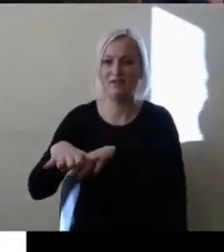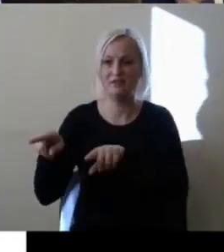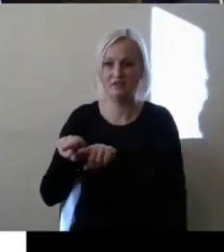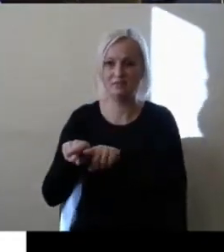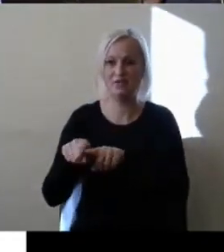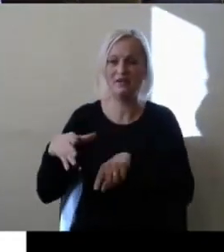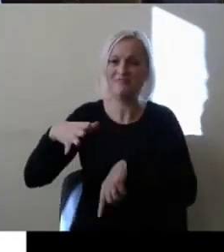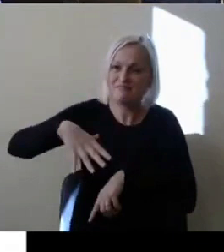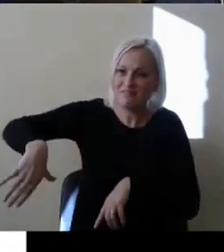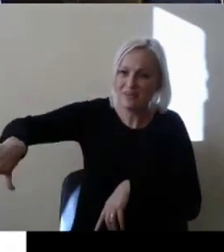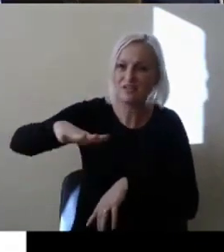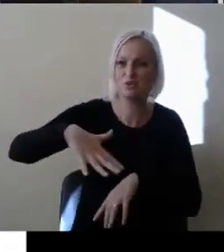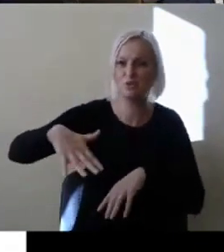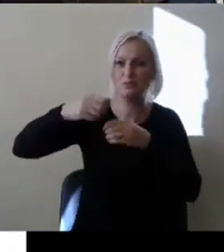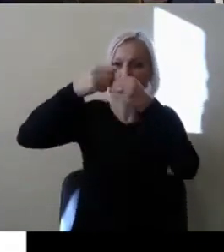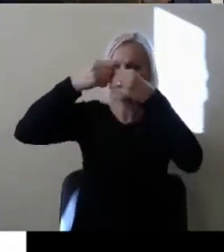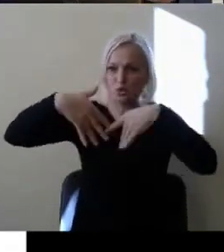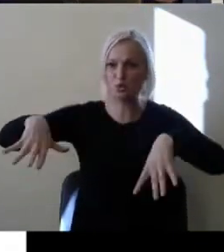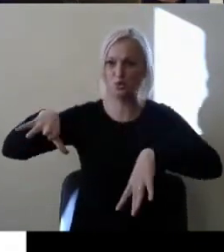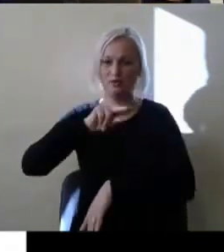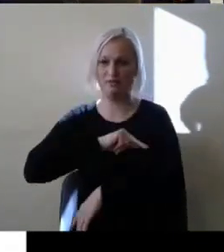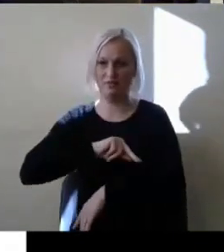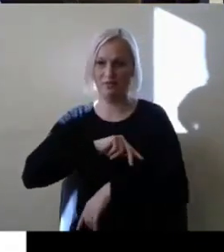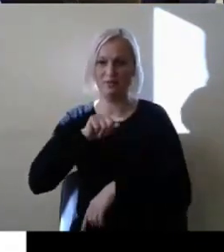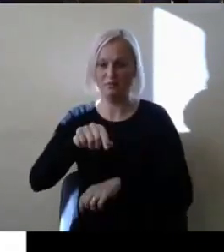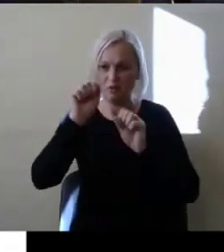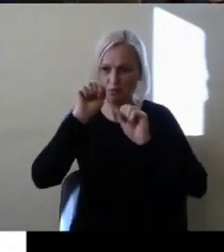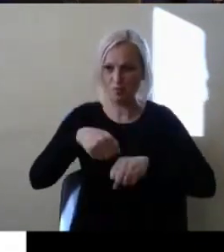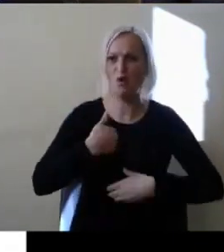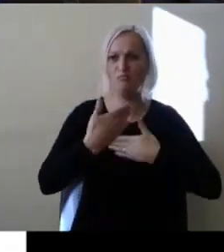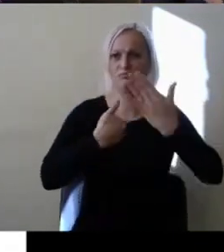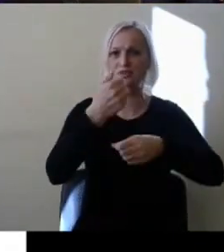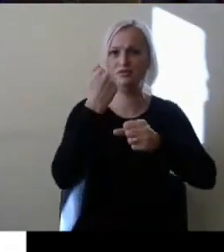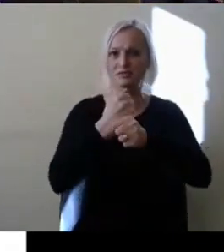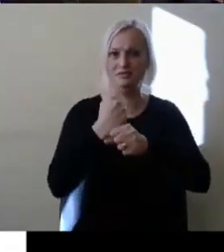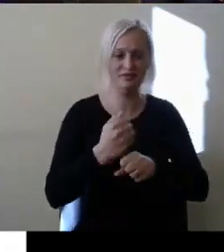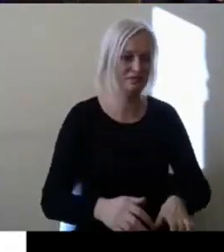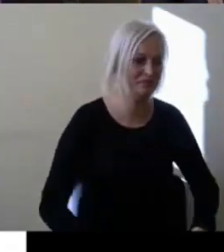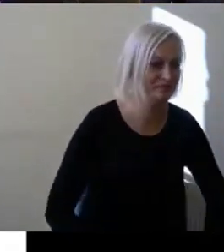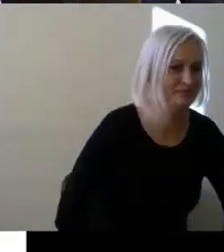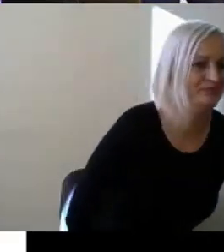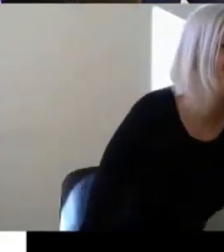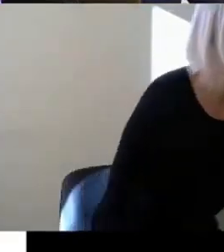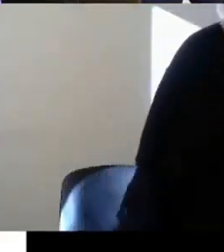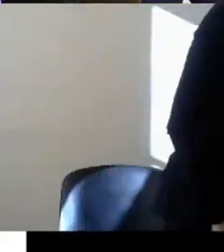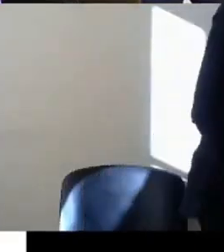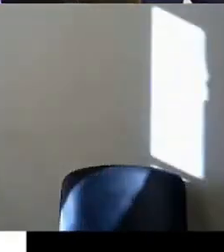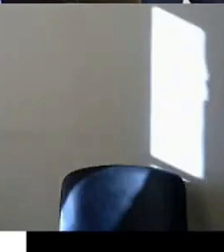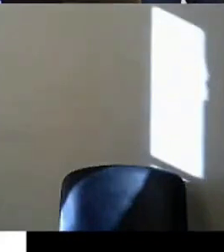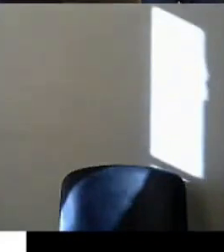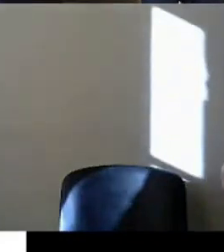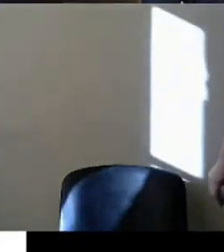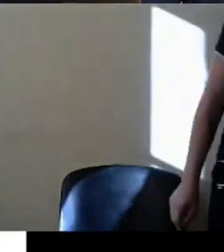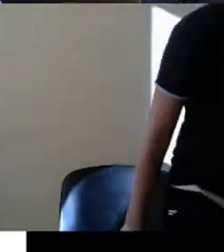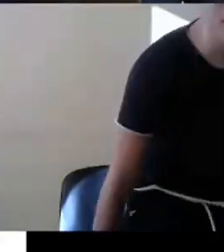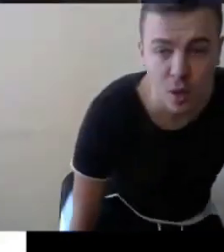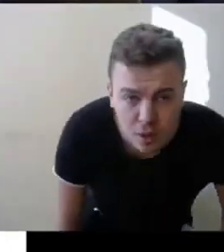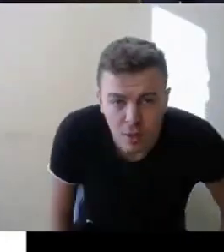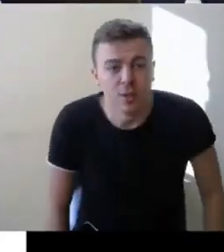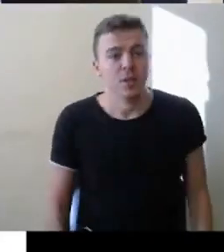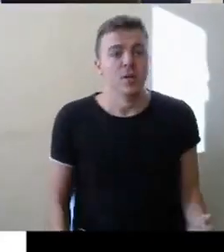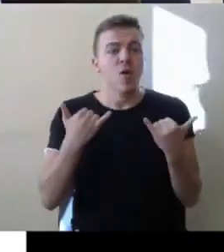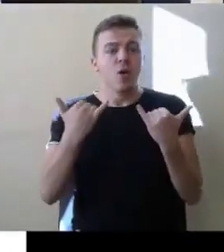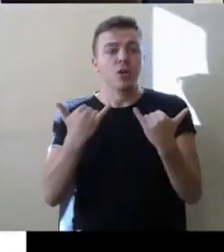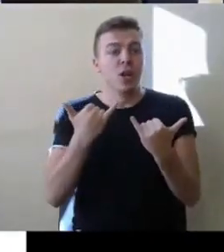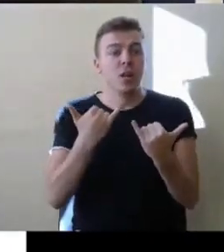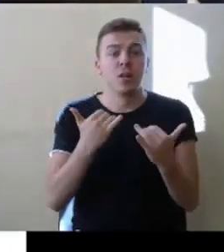Tik tada jinai gali visą vertiškai veikti. Tai šiandien ką mes turim? Praktiškai mes turim tas